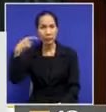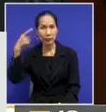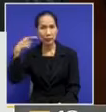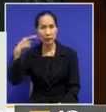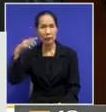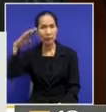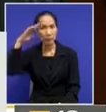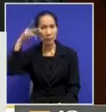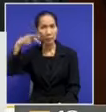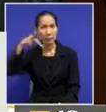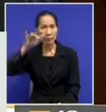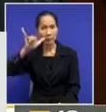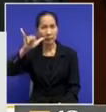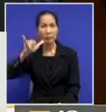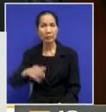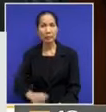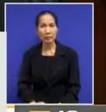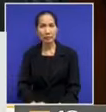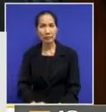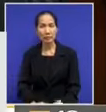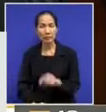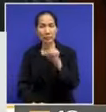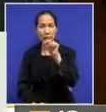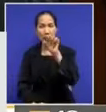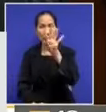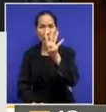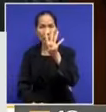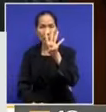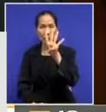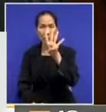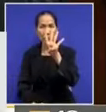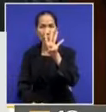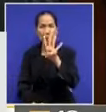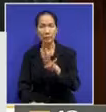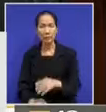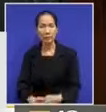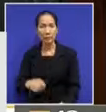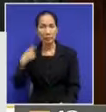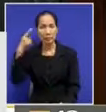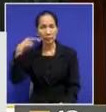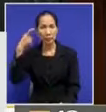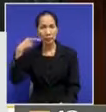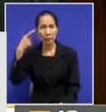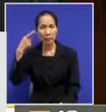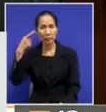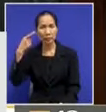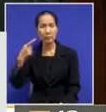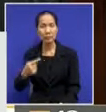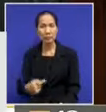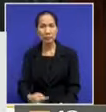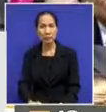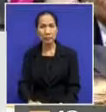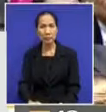วิโรจน ์พลเอกประยุทธ์จันทร์โอชาค่ะ 24นางสาวกาญก